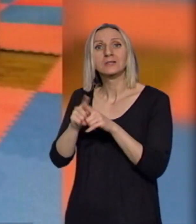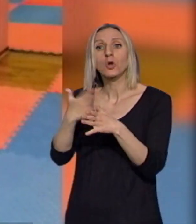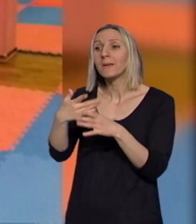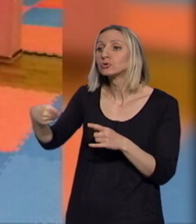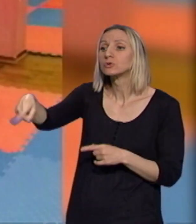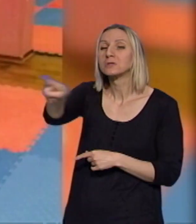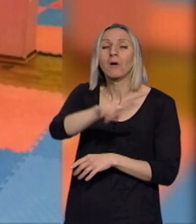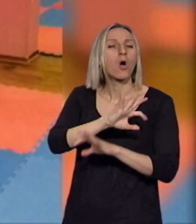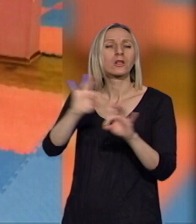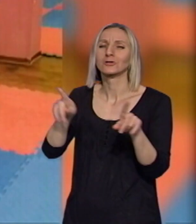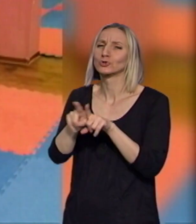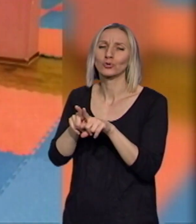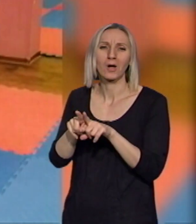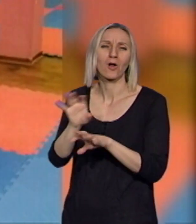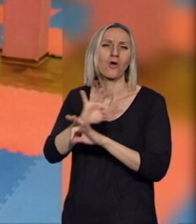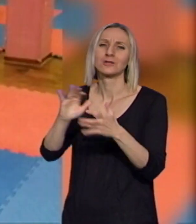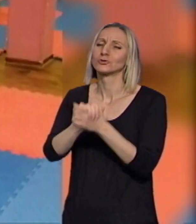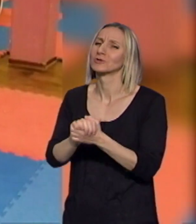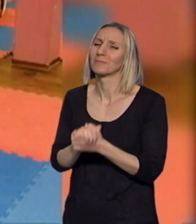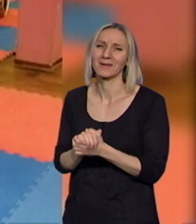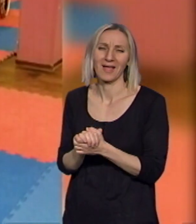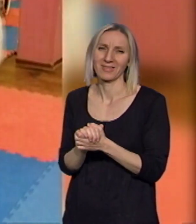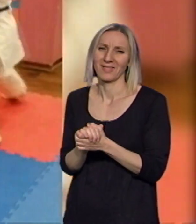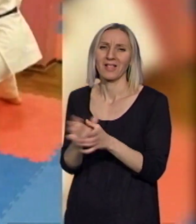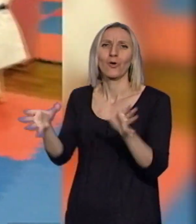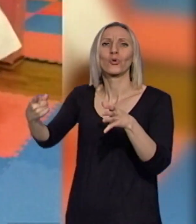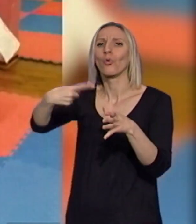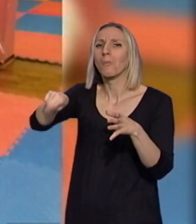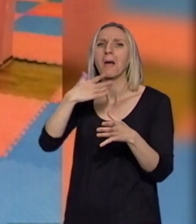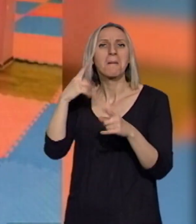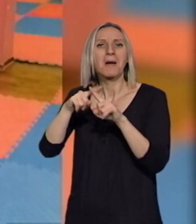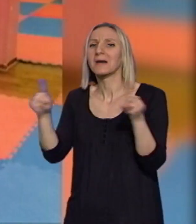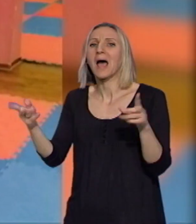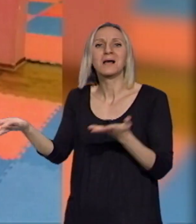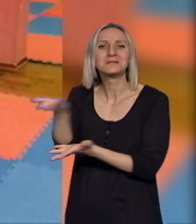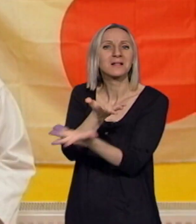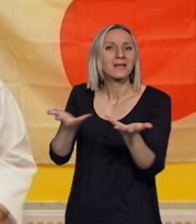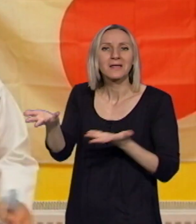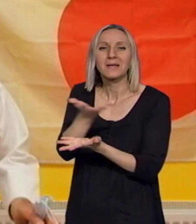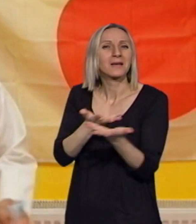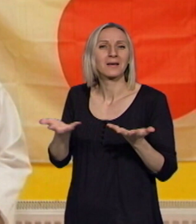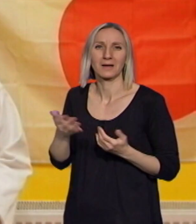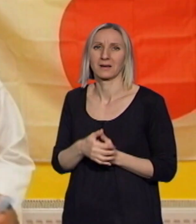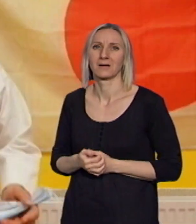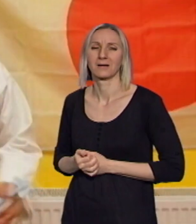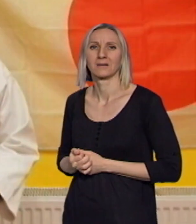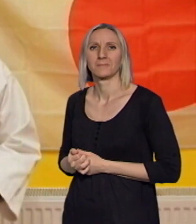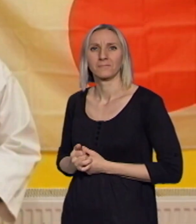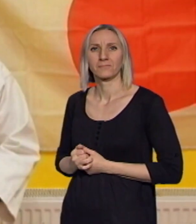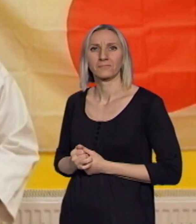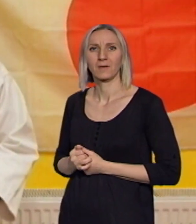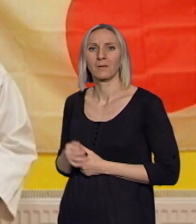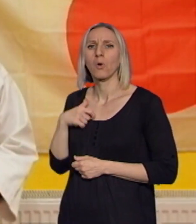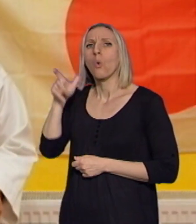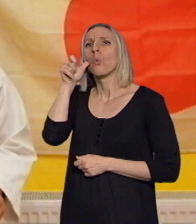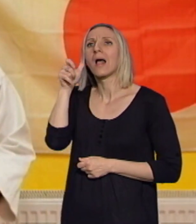sjajni drugari, sjajni prijatelji. Između sebe ne prave nikakvu razliku. A mi imamo običaj sa ovima